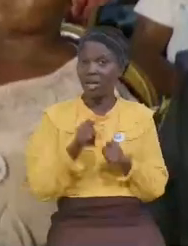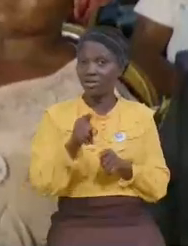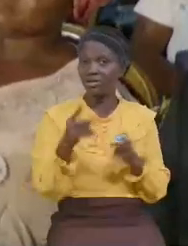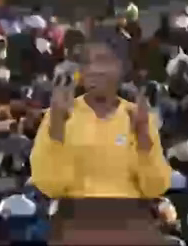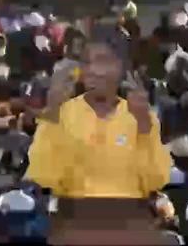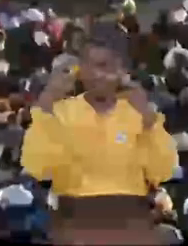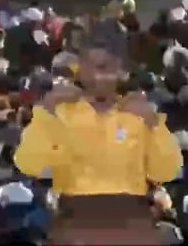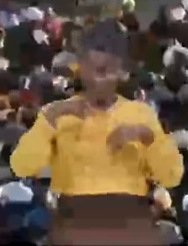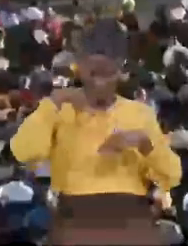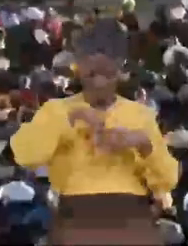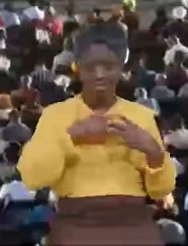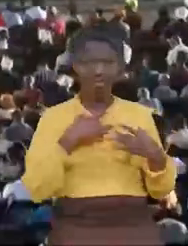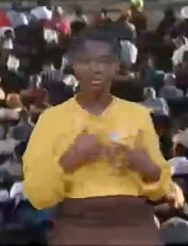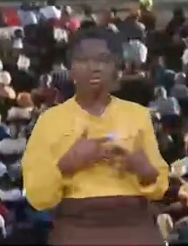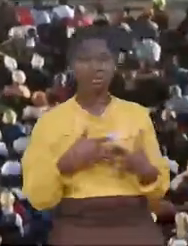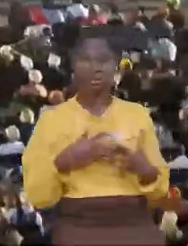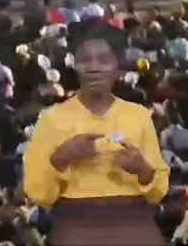tu t'examines,